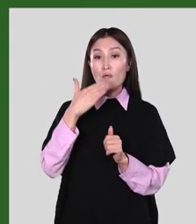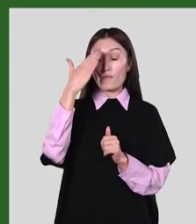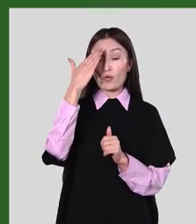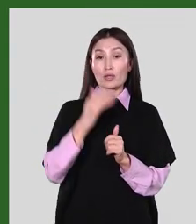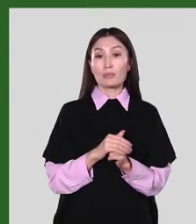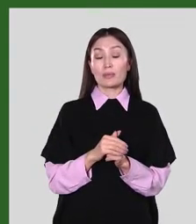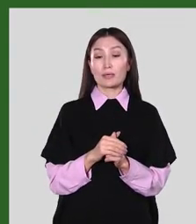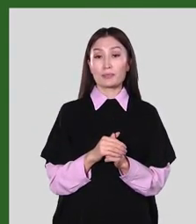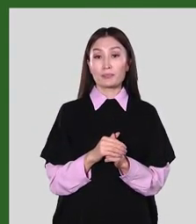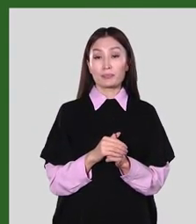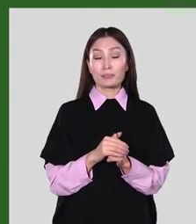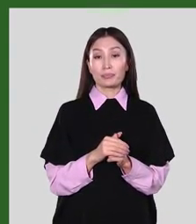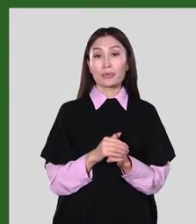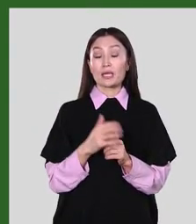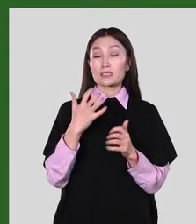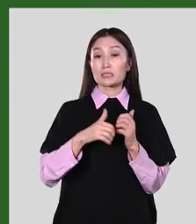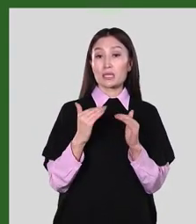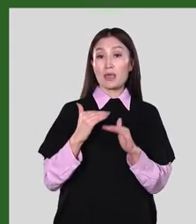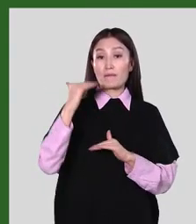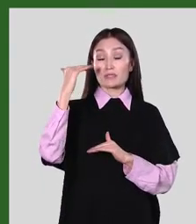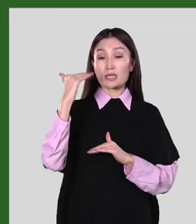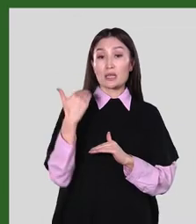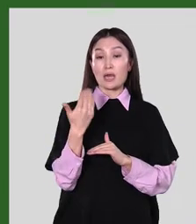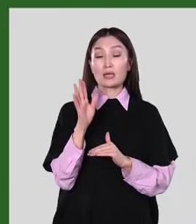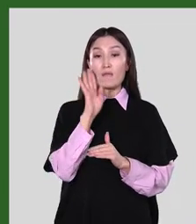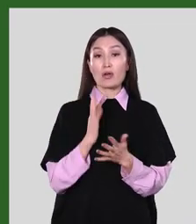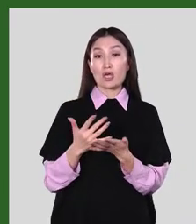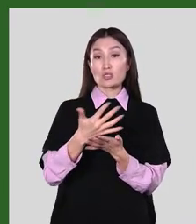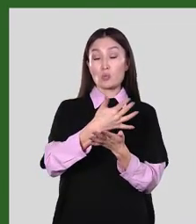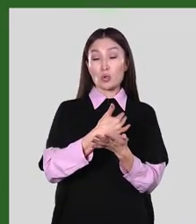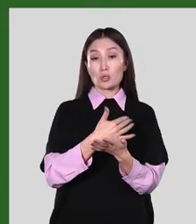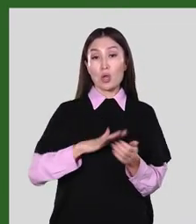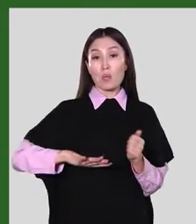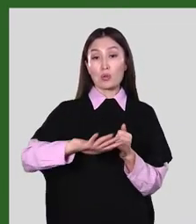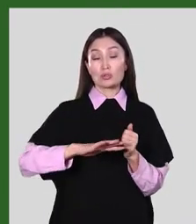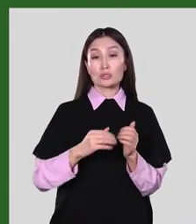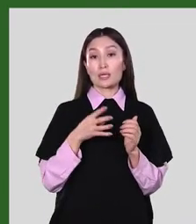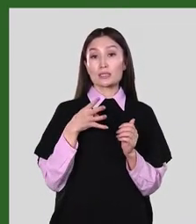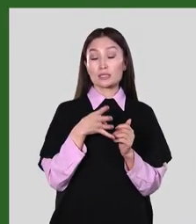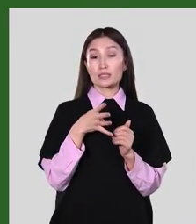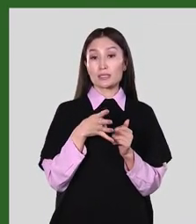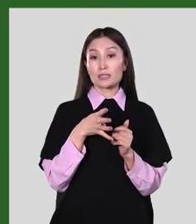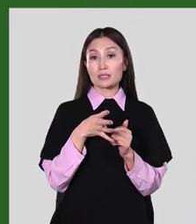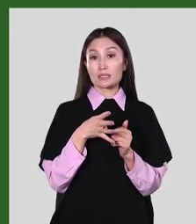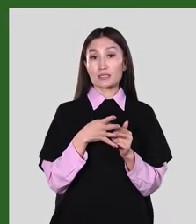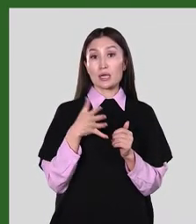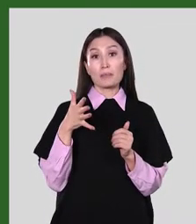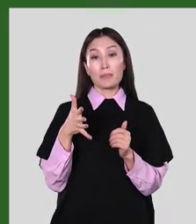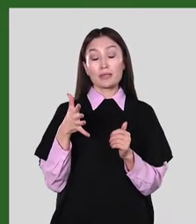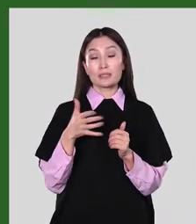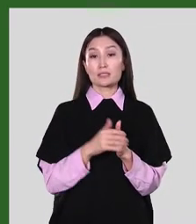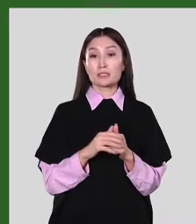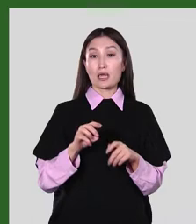половодьем средняя высота их водосборной площади достигает 4000 5000